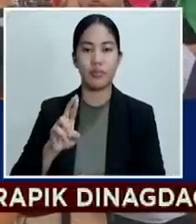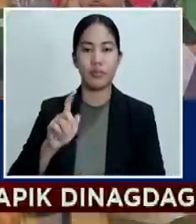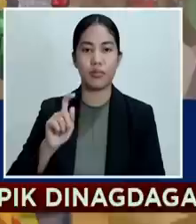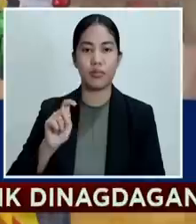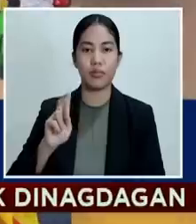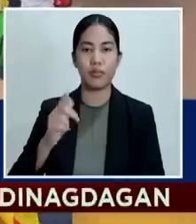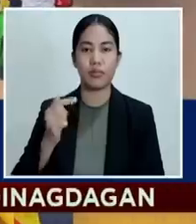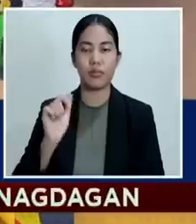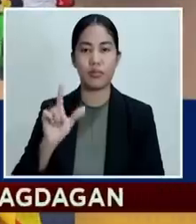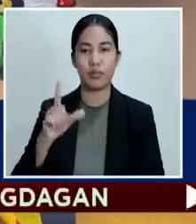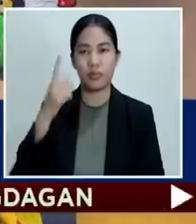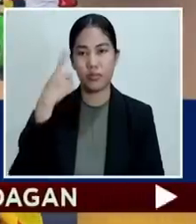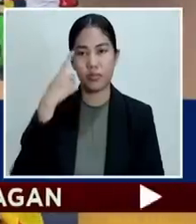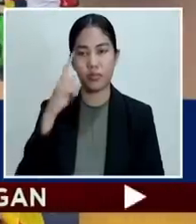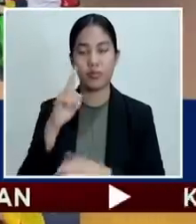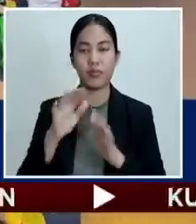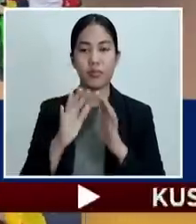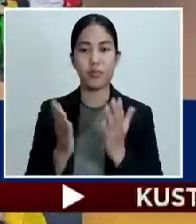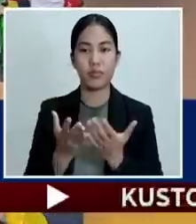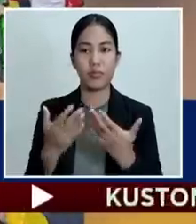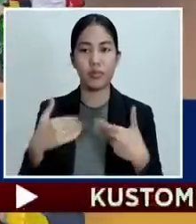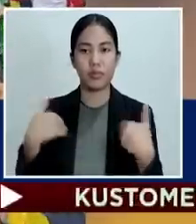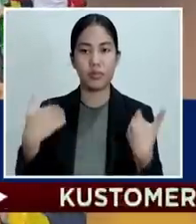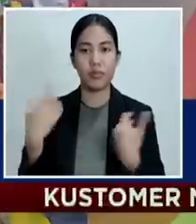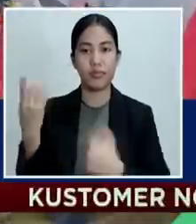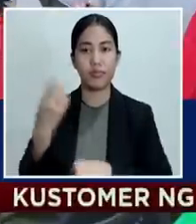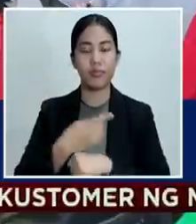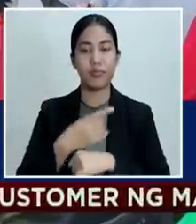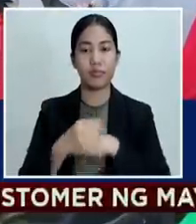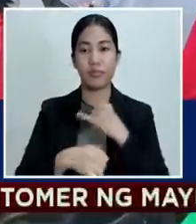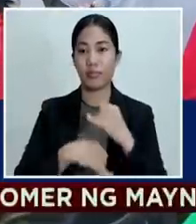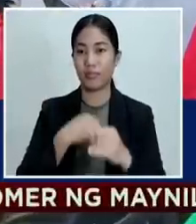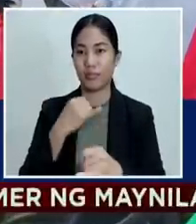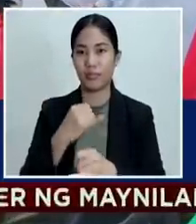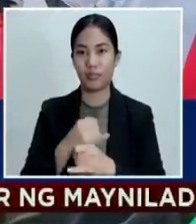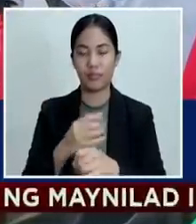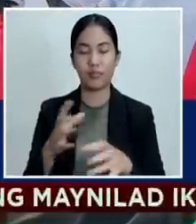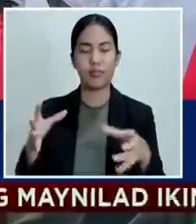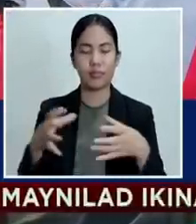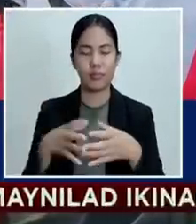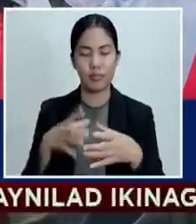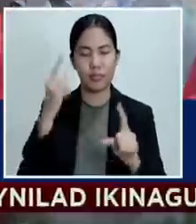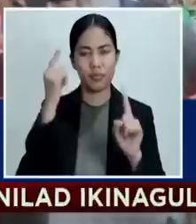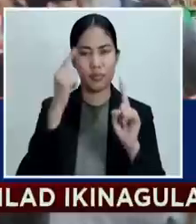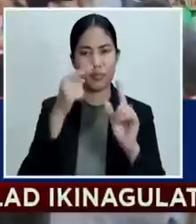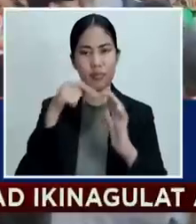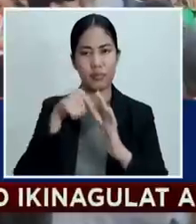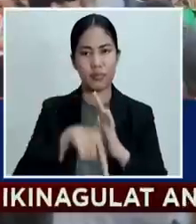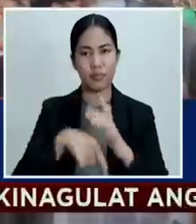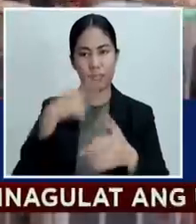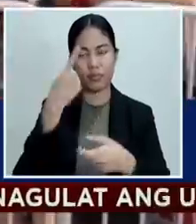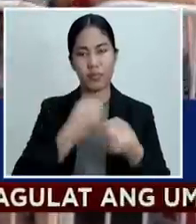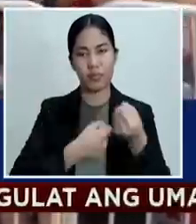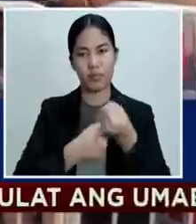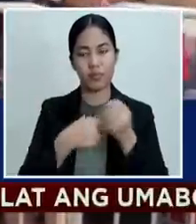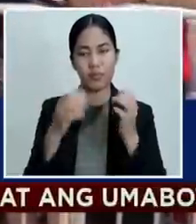isang international gathering na layong palalimin ang pananampalataya sa Diyos at ipagdiwang ang Katolisismo.